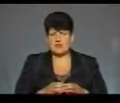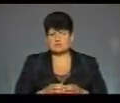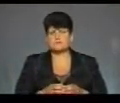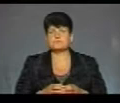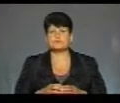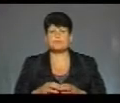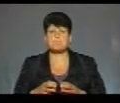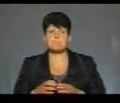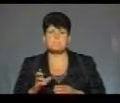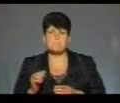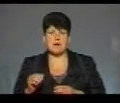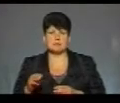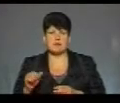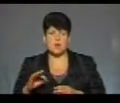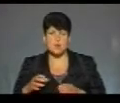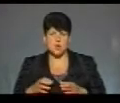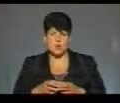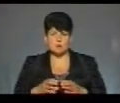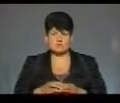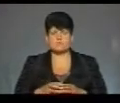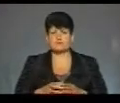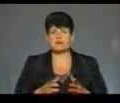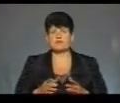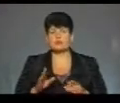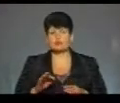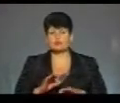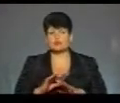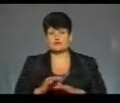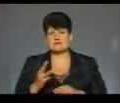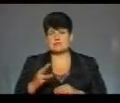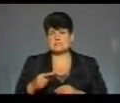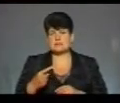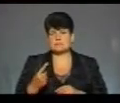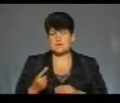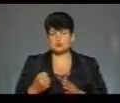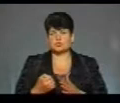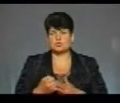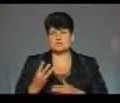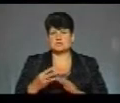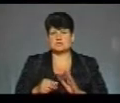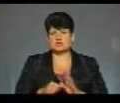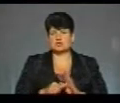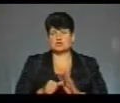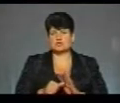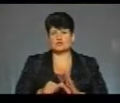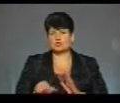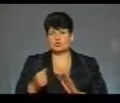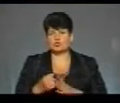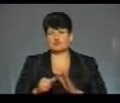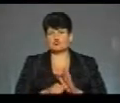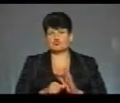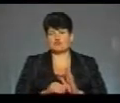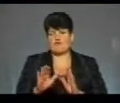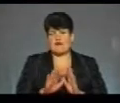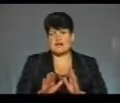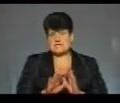які формуються на території бригади. Вони будуть проходити з 31 по 6 вересня. Тобто на протязі 7 днів їх будуть